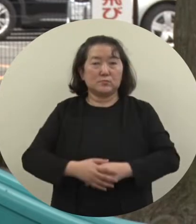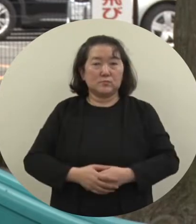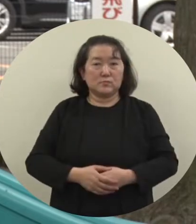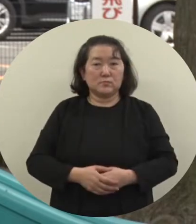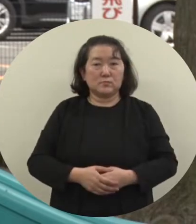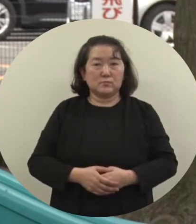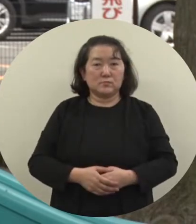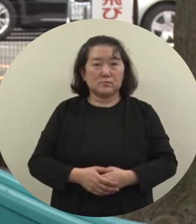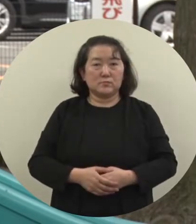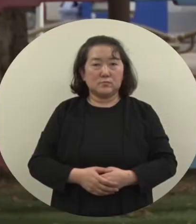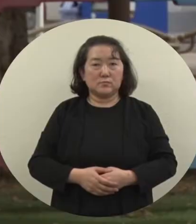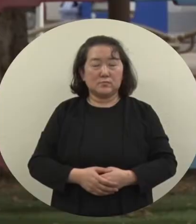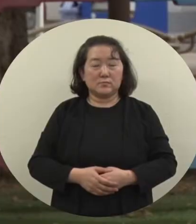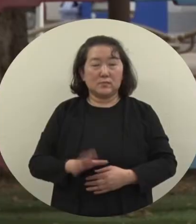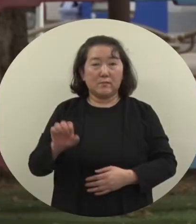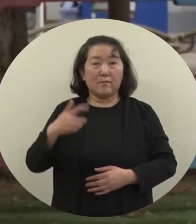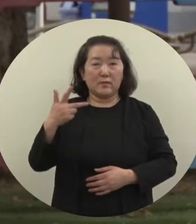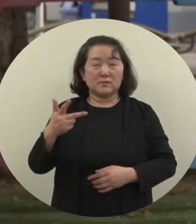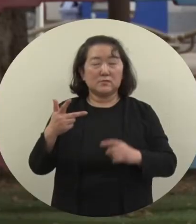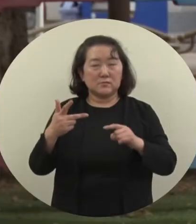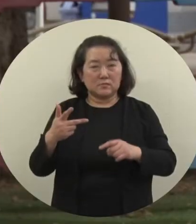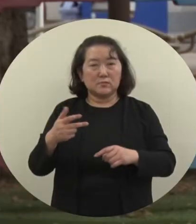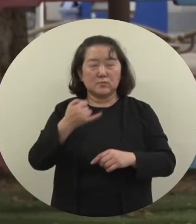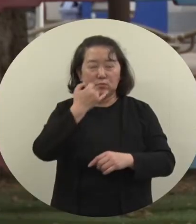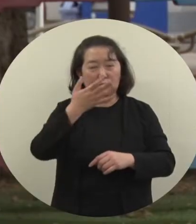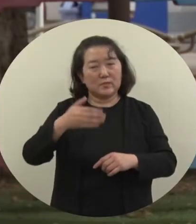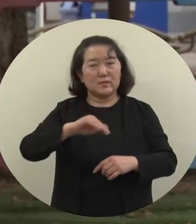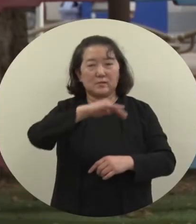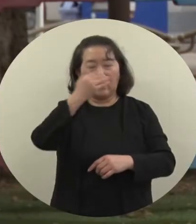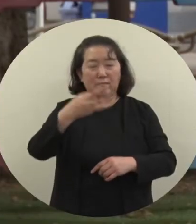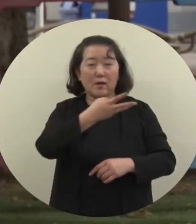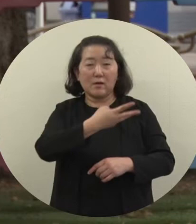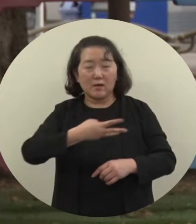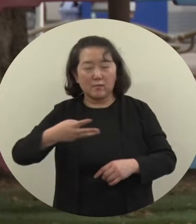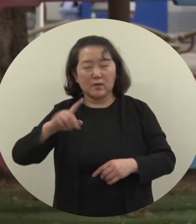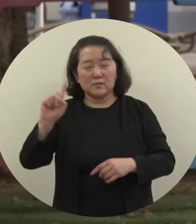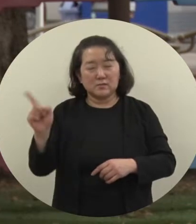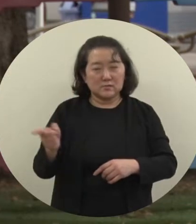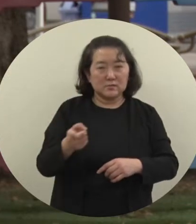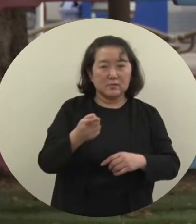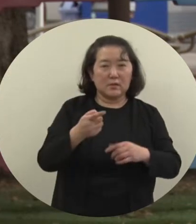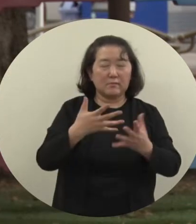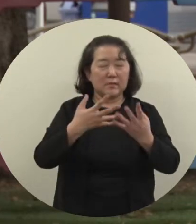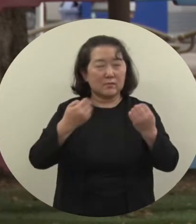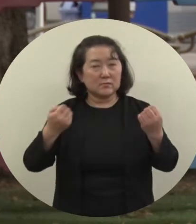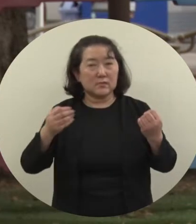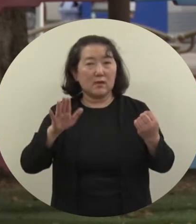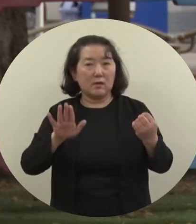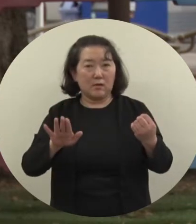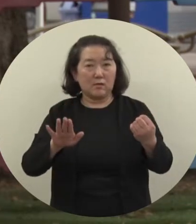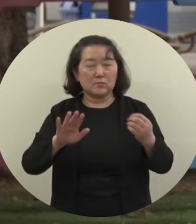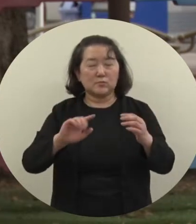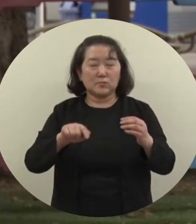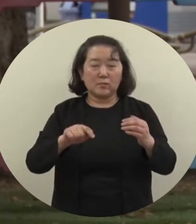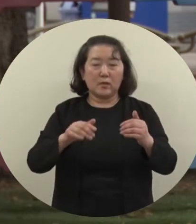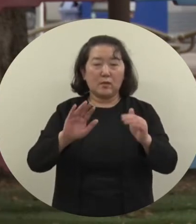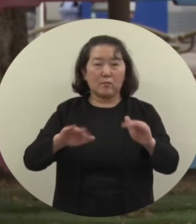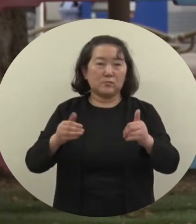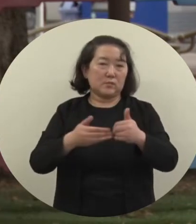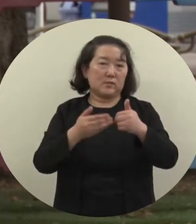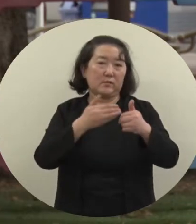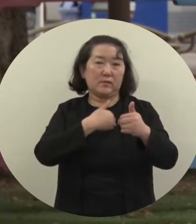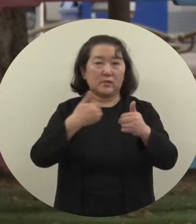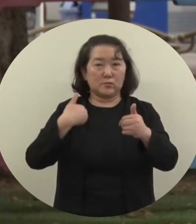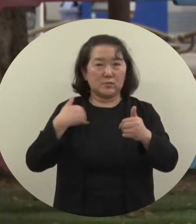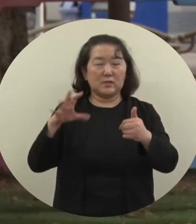っています。 今治市はもともと海川山と自然に恵まれた環境の中で子育